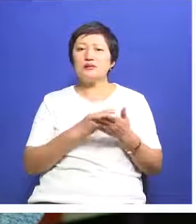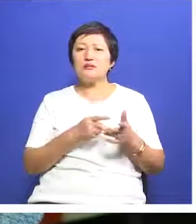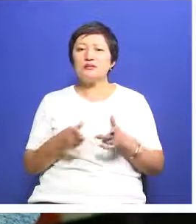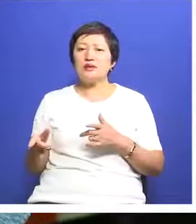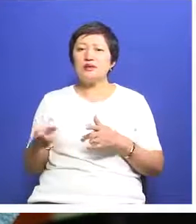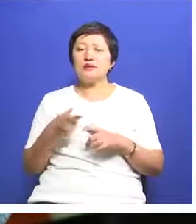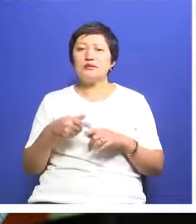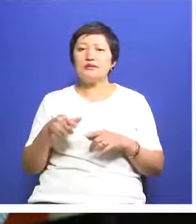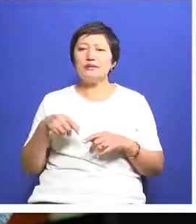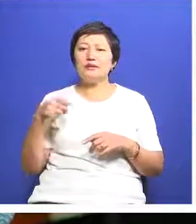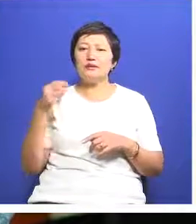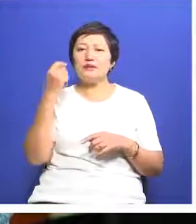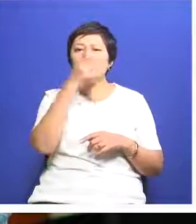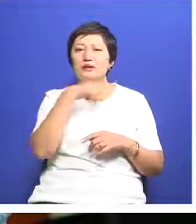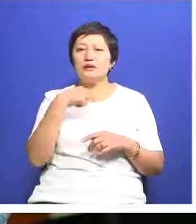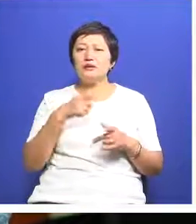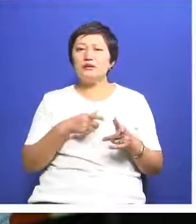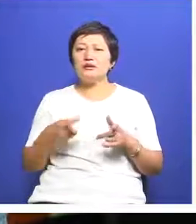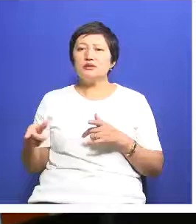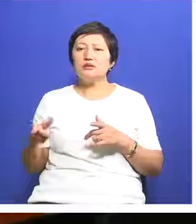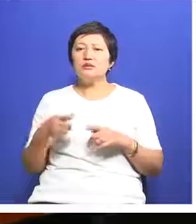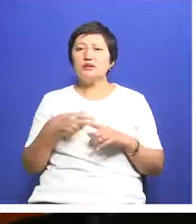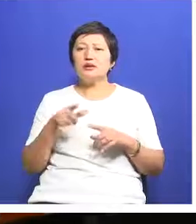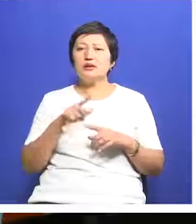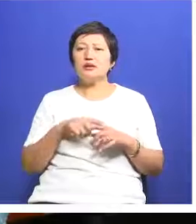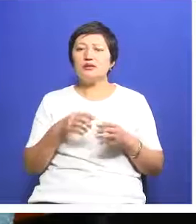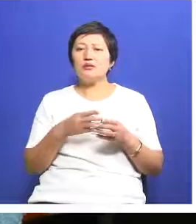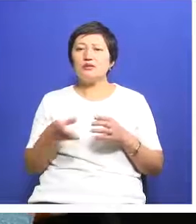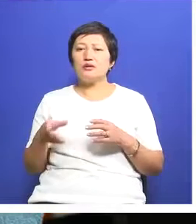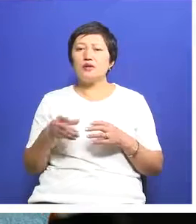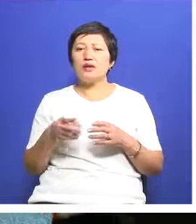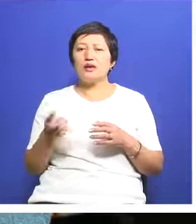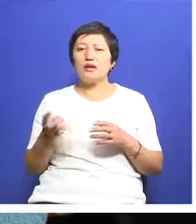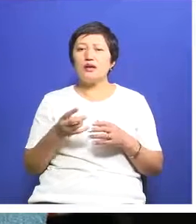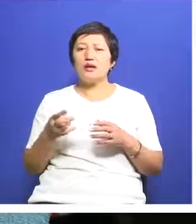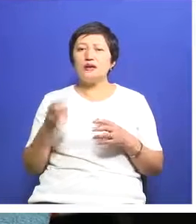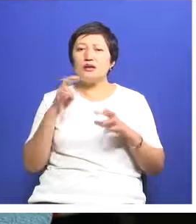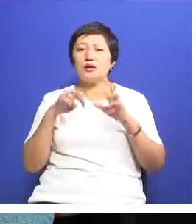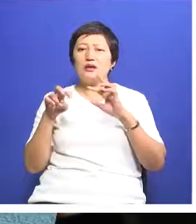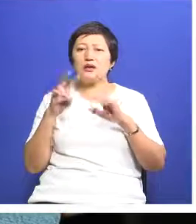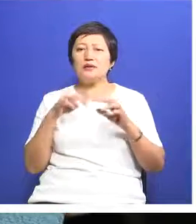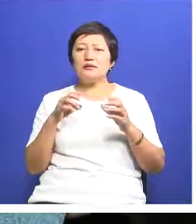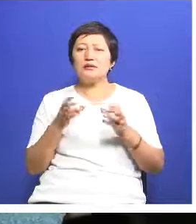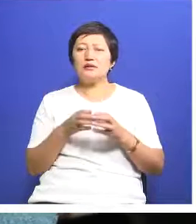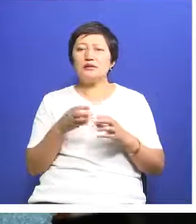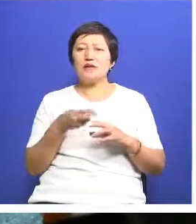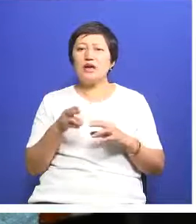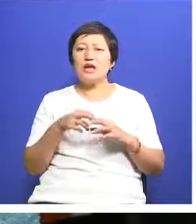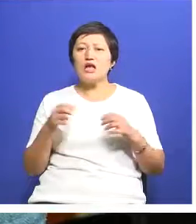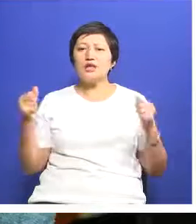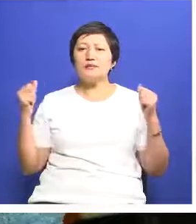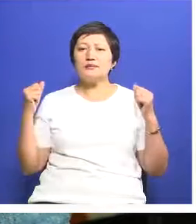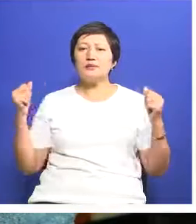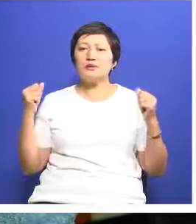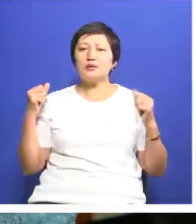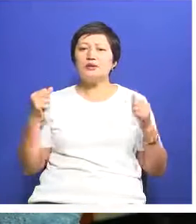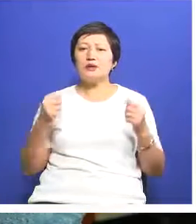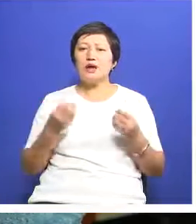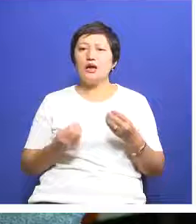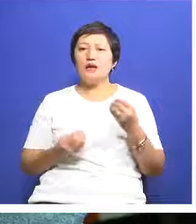отырмыз келер жылға жоспарланып отыр яғни бюджеттен қаражат қаралса ол жерге жаңадан спорт